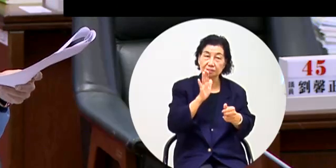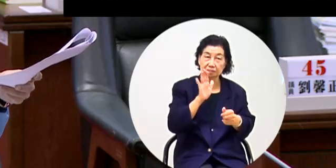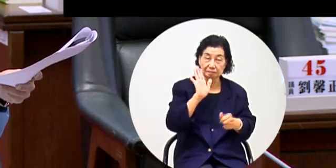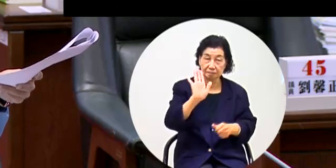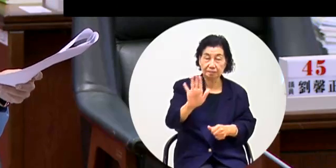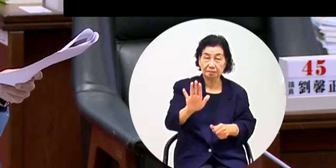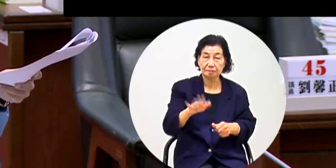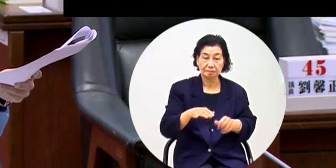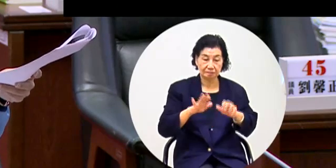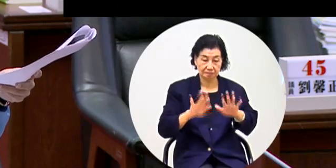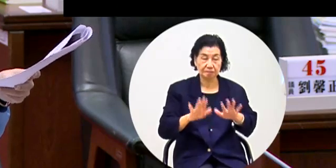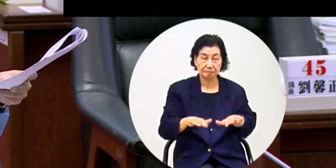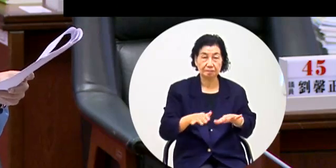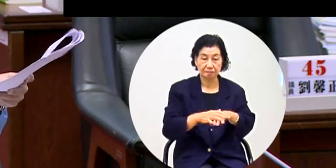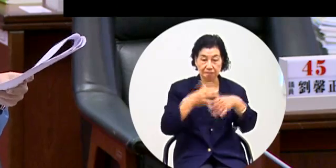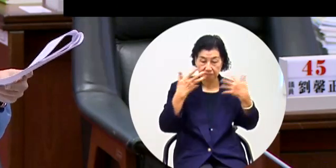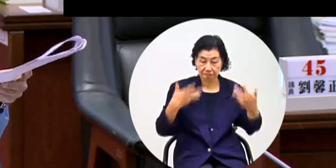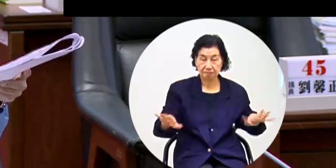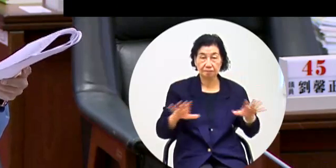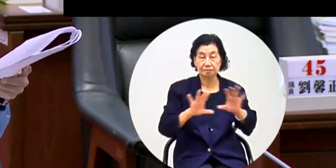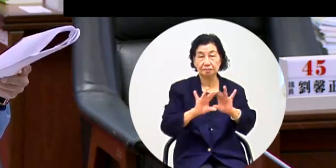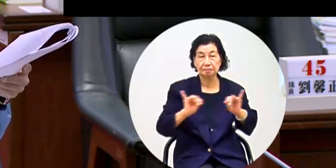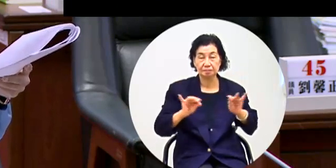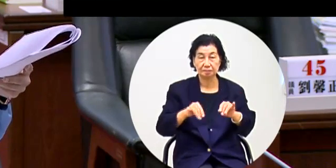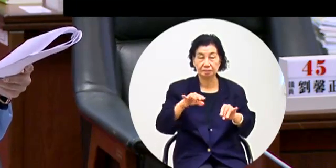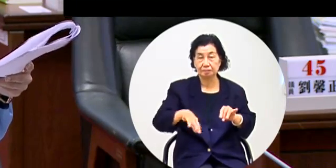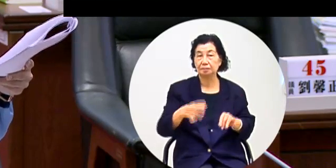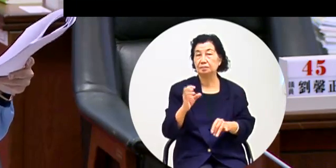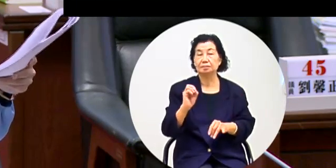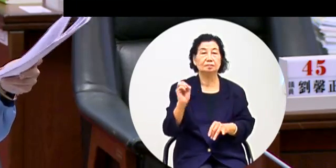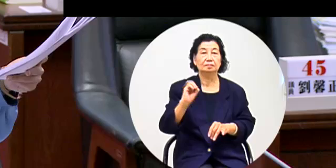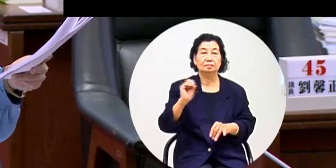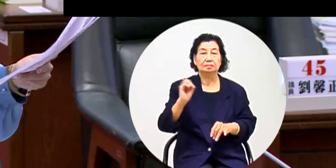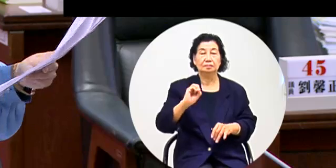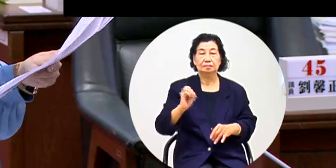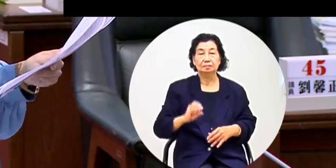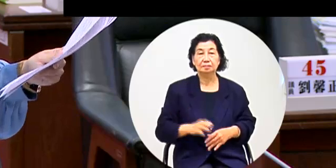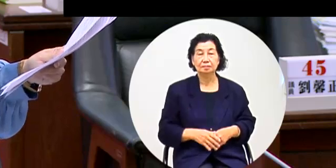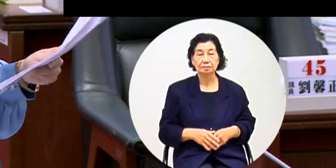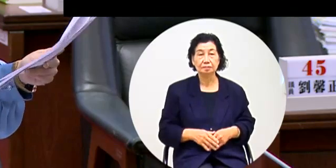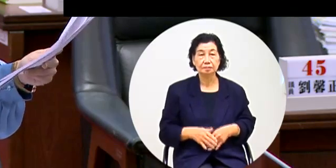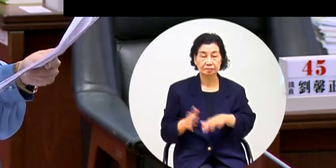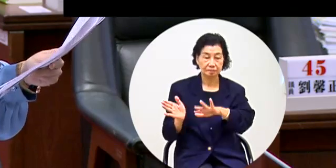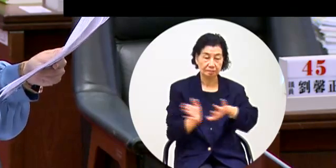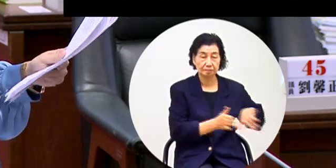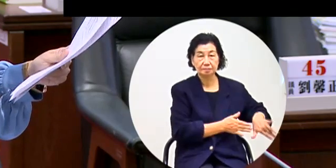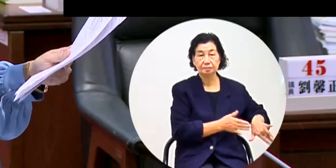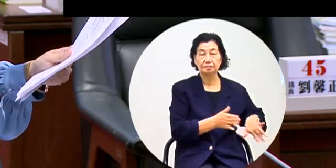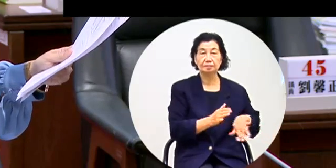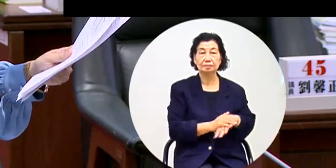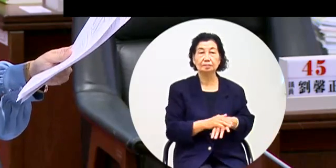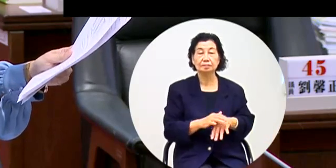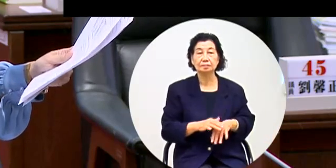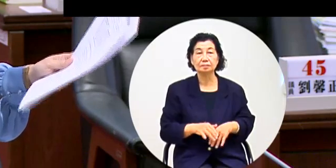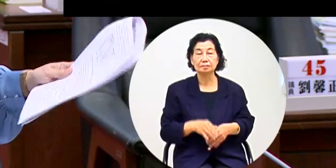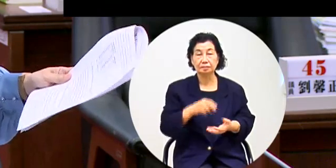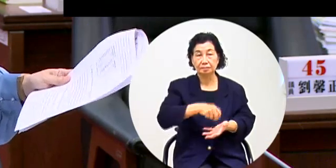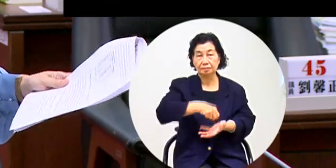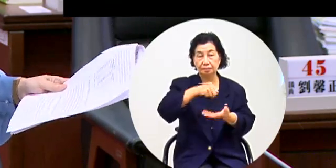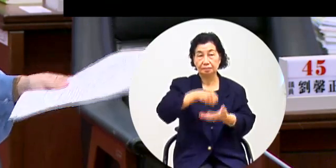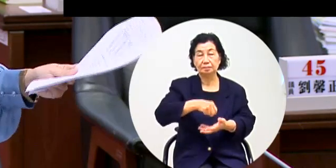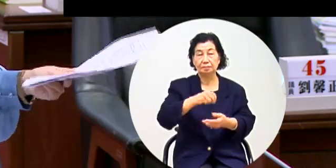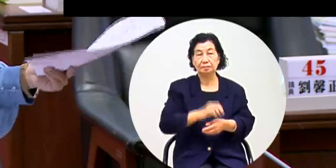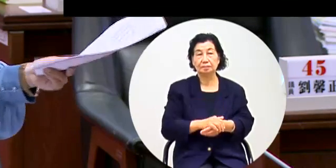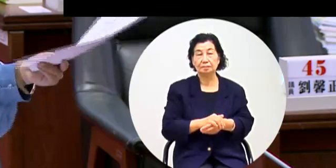调查清楚，好不好？那另外就是说，我们刚提到的，就是有关于经发局的部分，就讲到就是